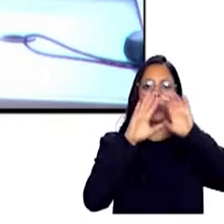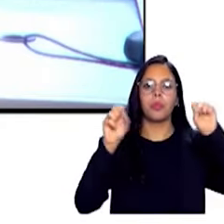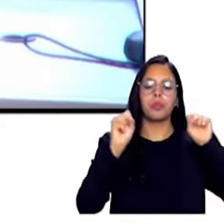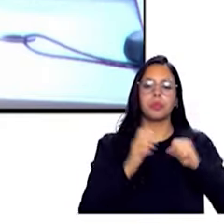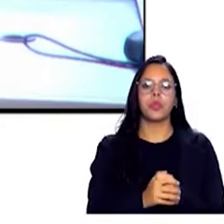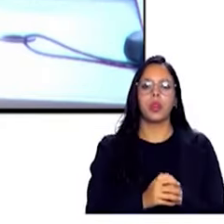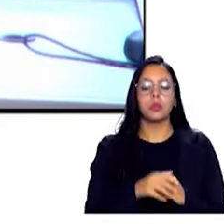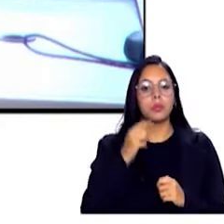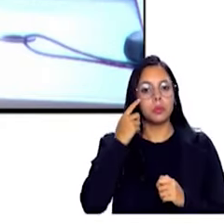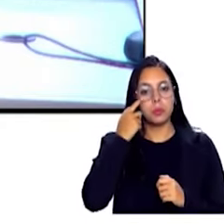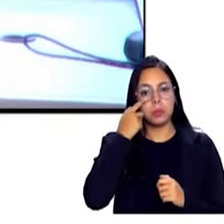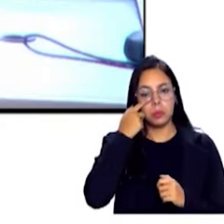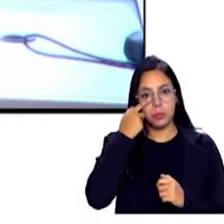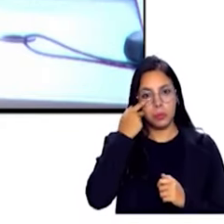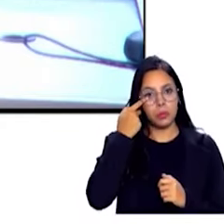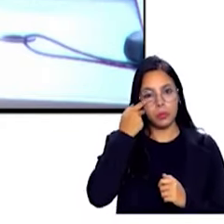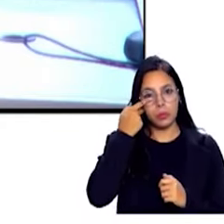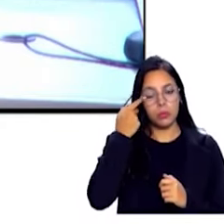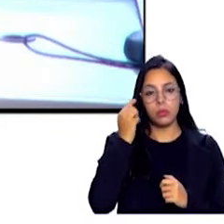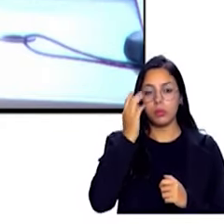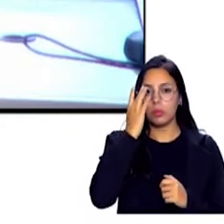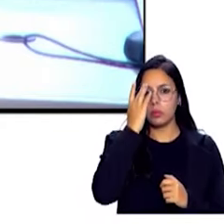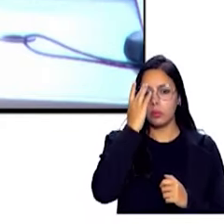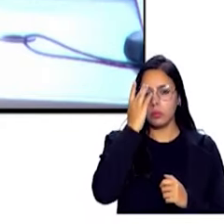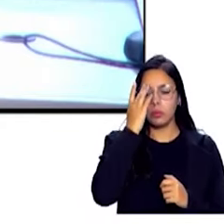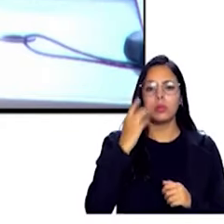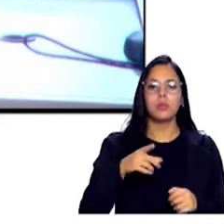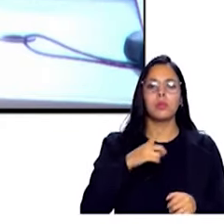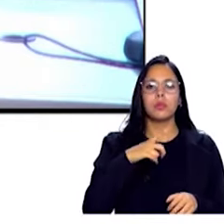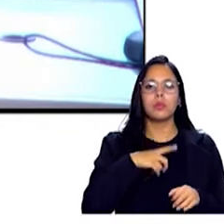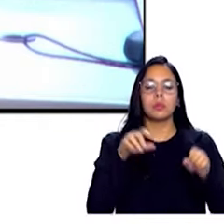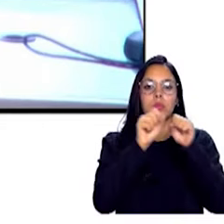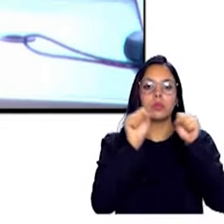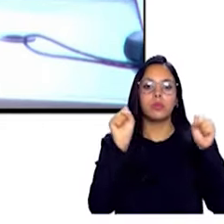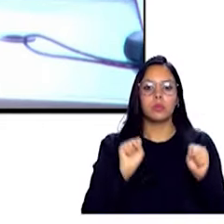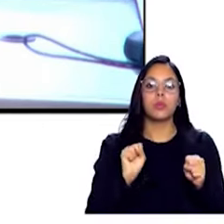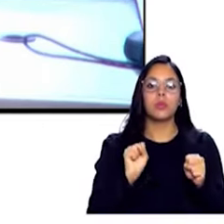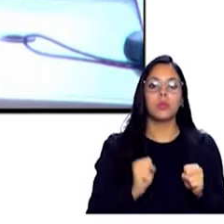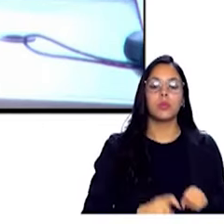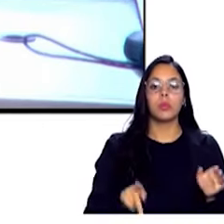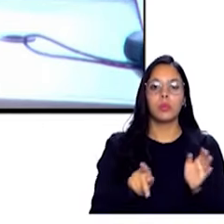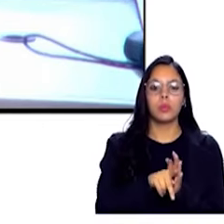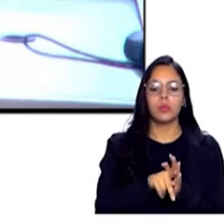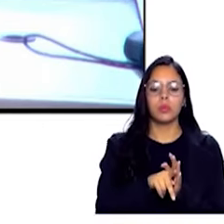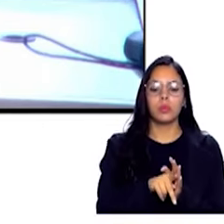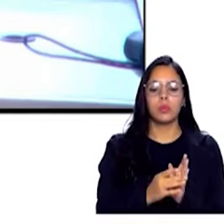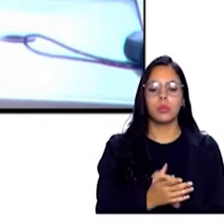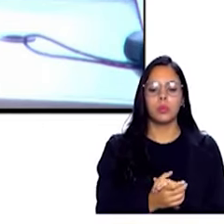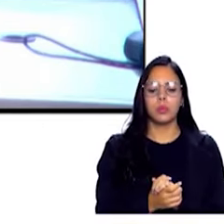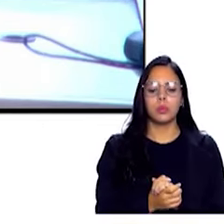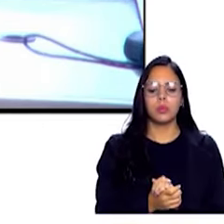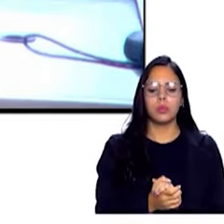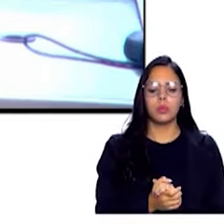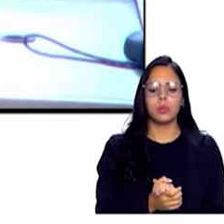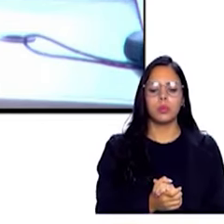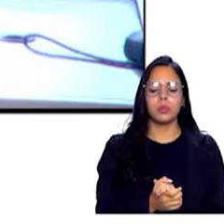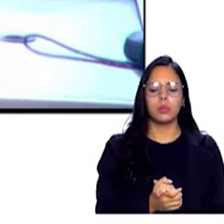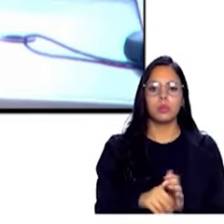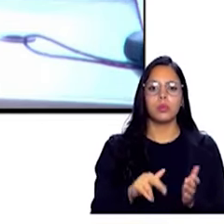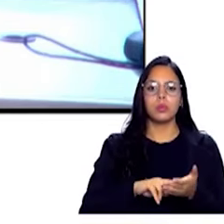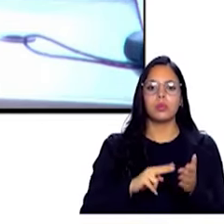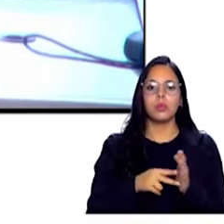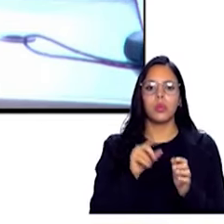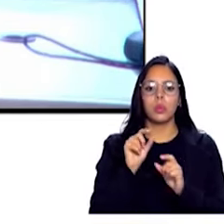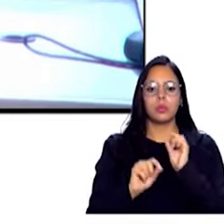réalité sont un Petit Peu au milieu vont plutôt dans un Sens ou plutôt dans l'autre mais on est plutôt Face à la recherche d'un